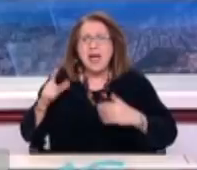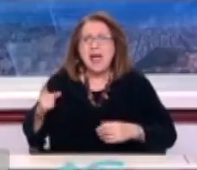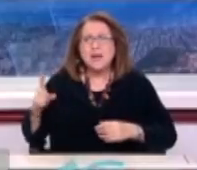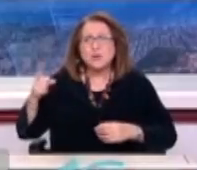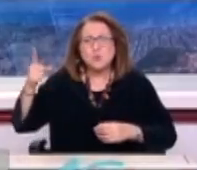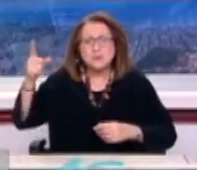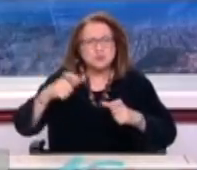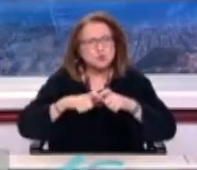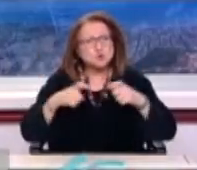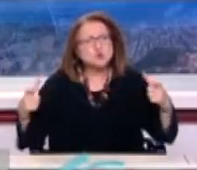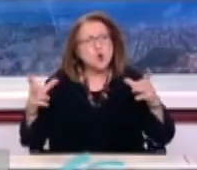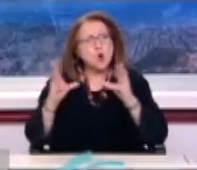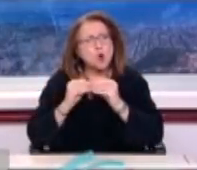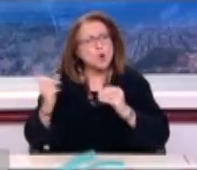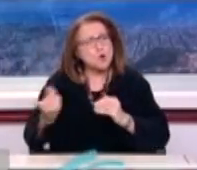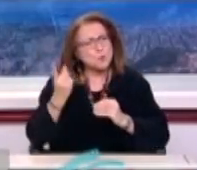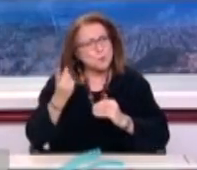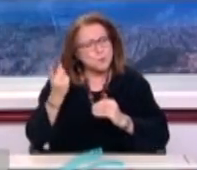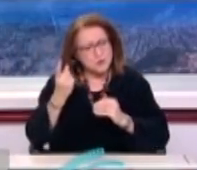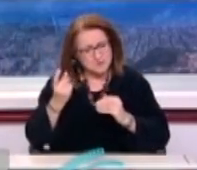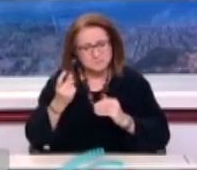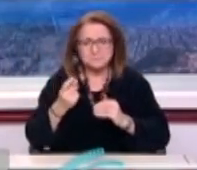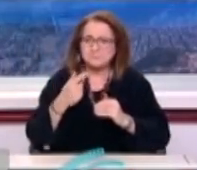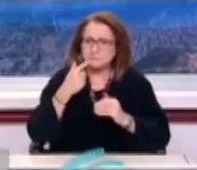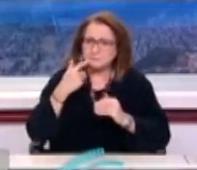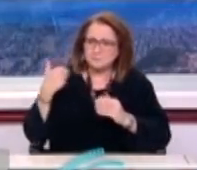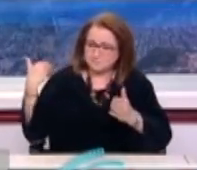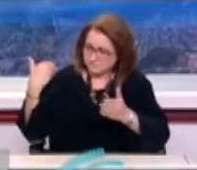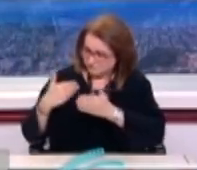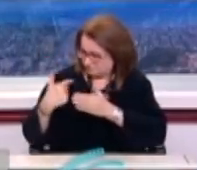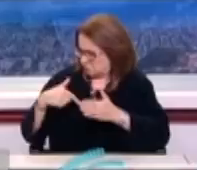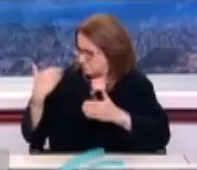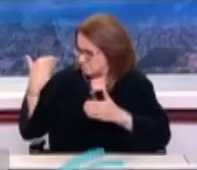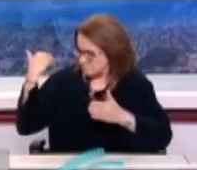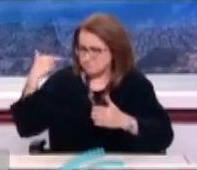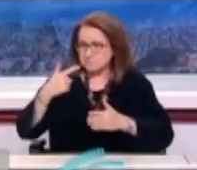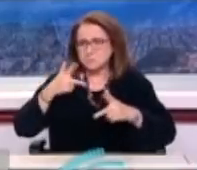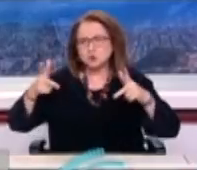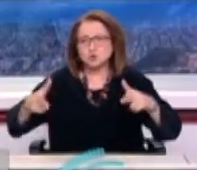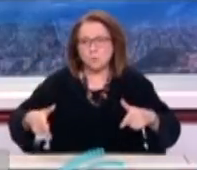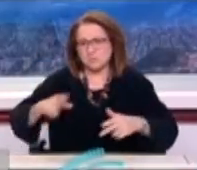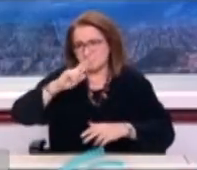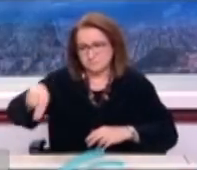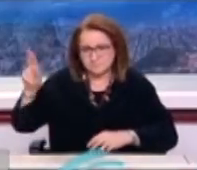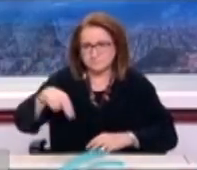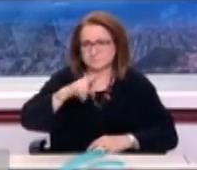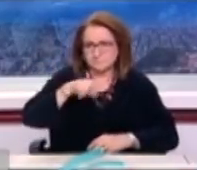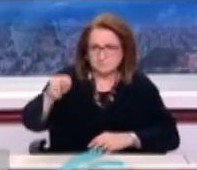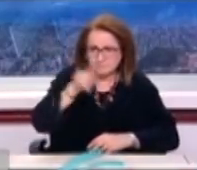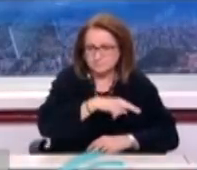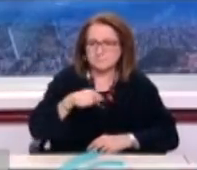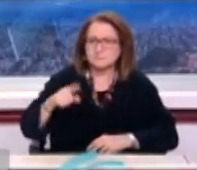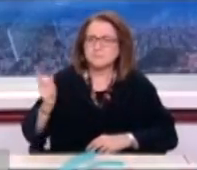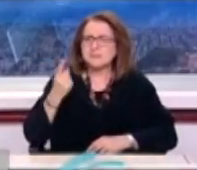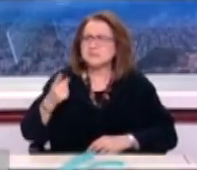είδατε ότι τις τελευταίες μέρες πάρθηκαν κάποια μέτρα, ιδιαίτερα αυστηρά. Αφορούσαν εκδρομές σχολικές,